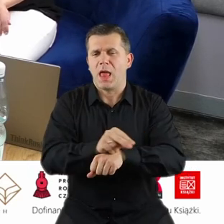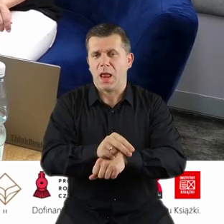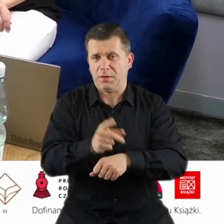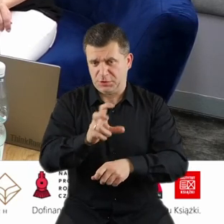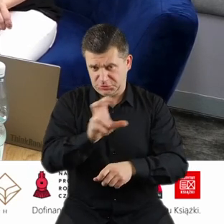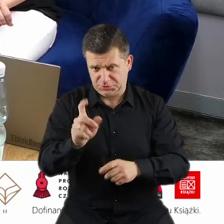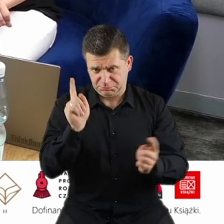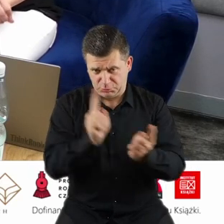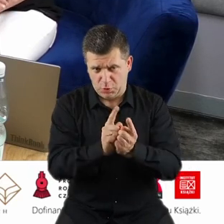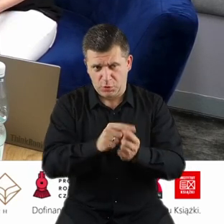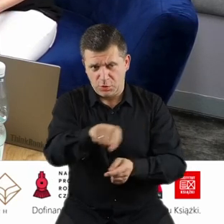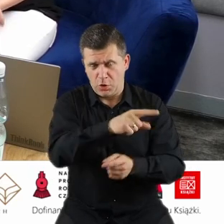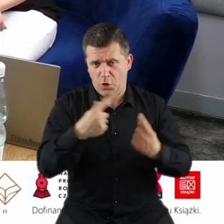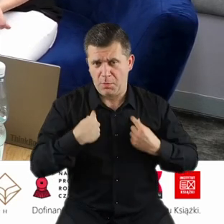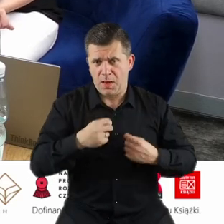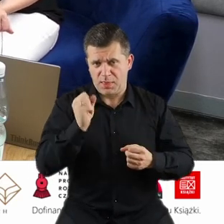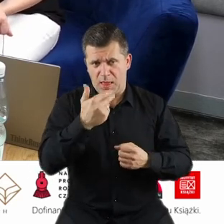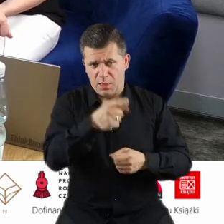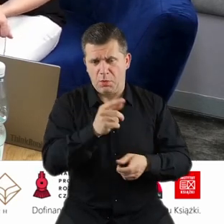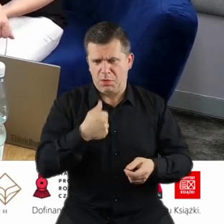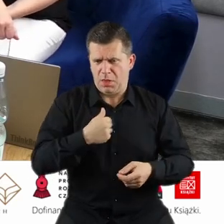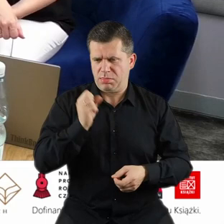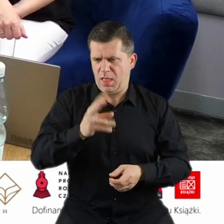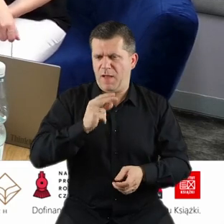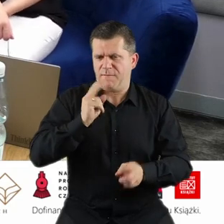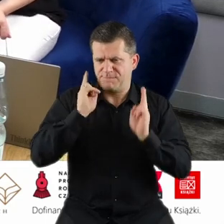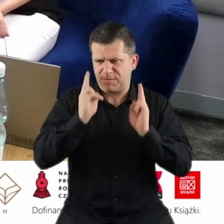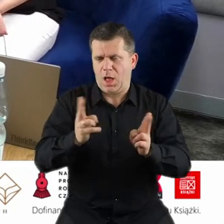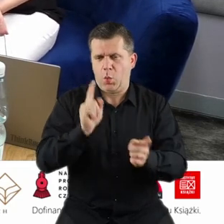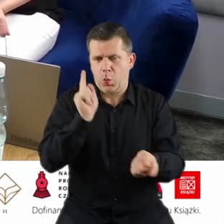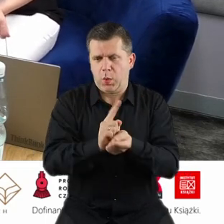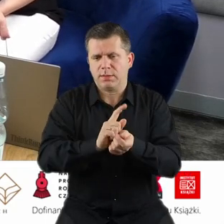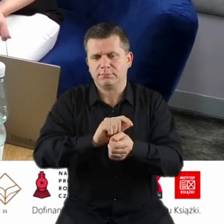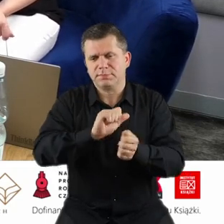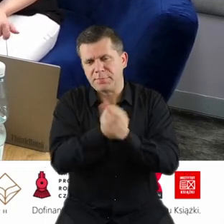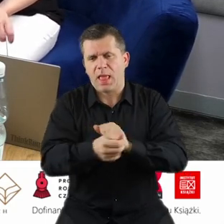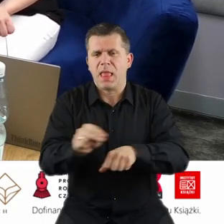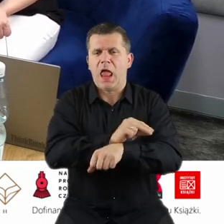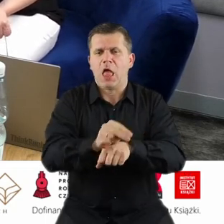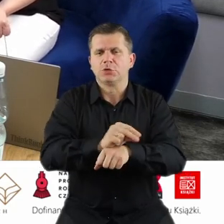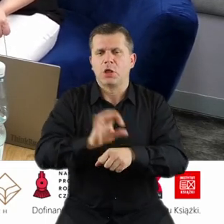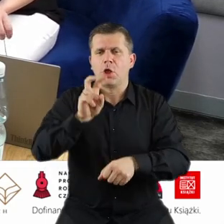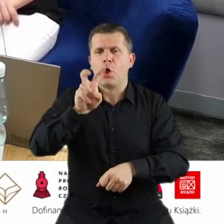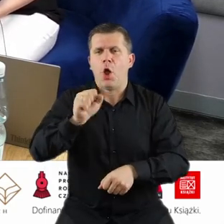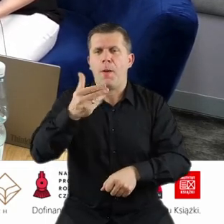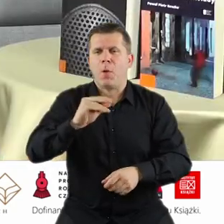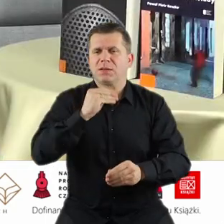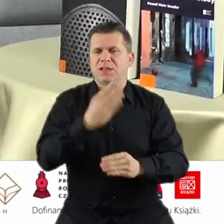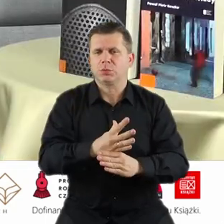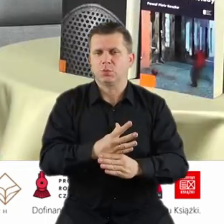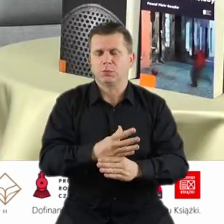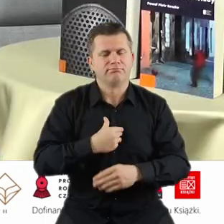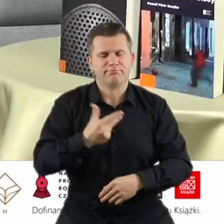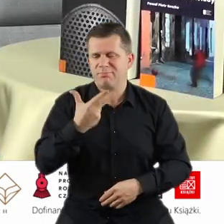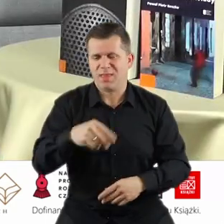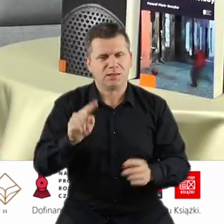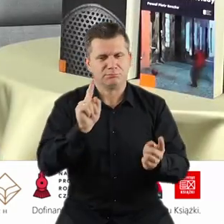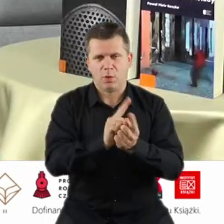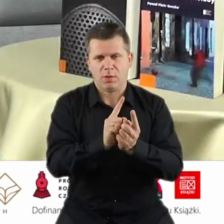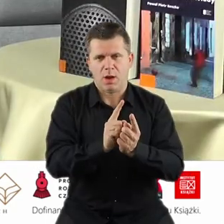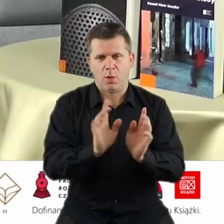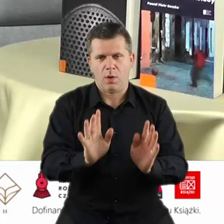jedną osobę, która twierdziłaby, że faktycznie została wyleczona z orientacji homoseksualnej? Nie